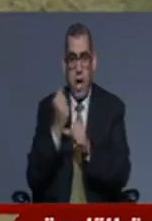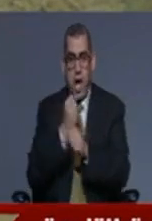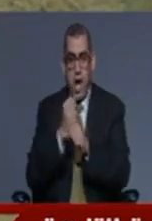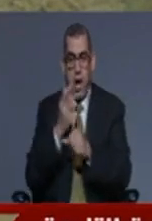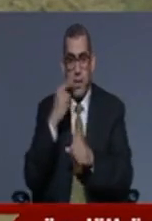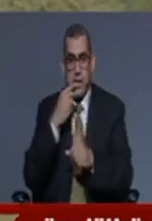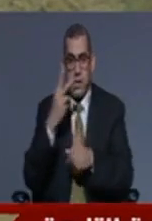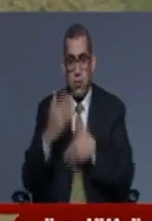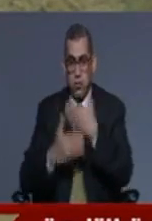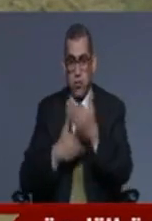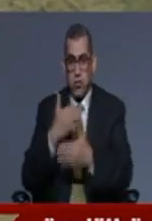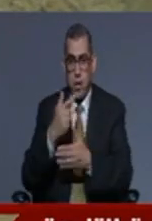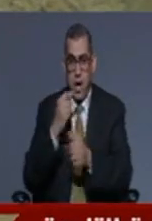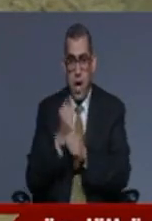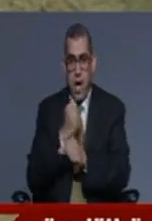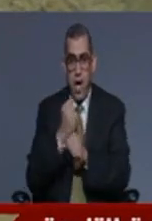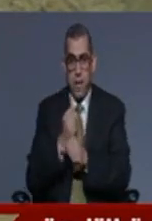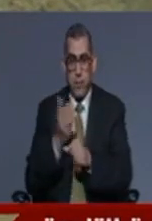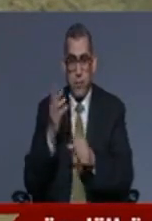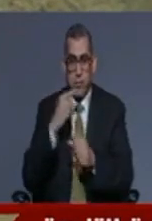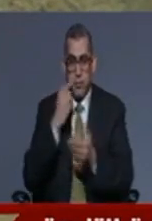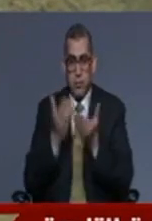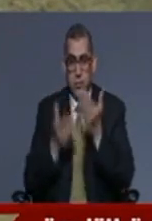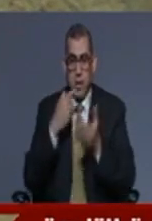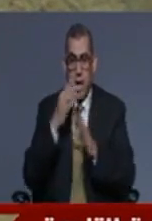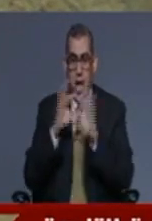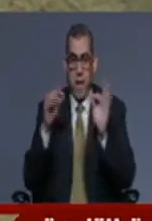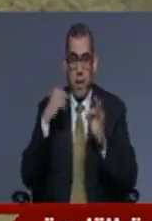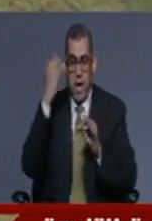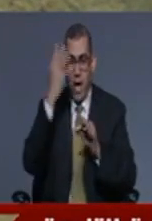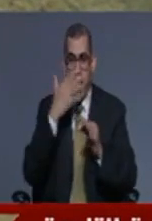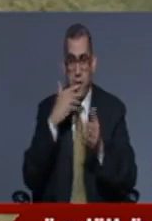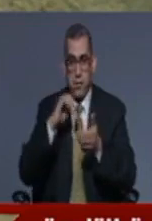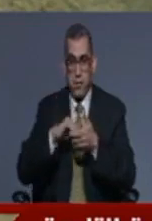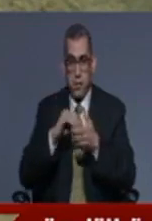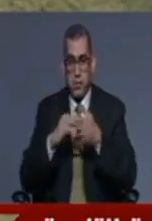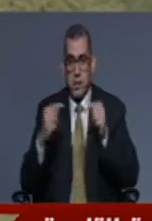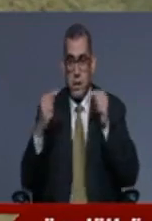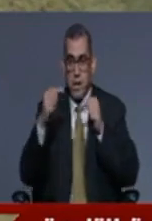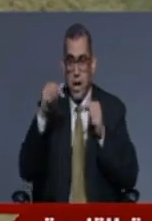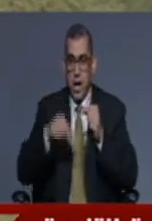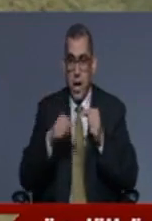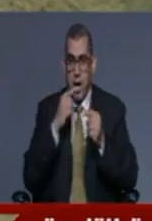على أن التكامل الأفريقي لا يتوقف ويفتح الباب أمام